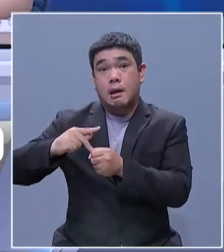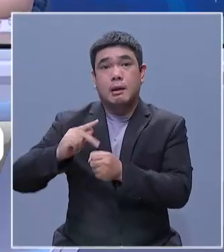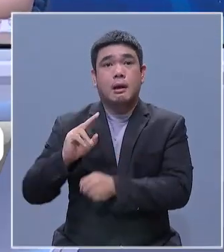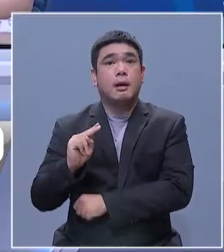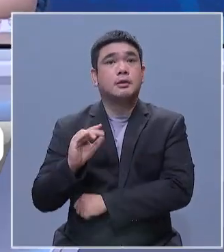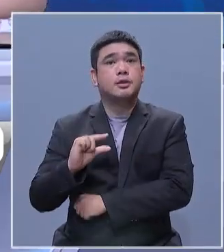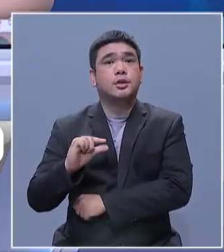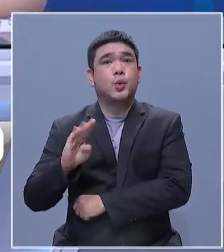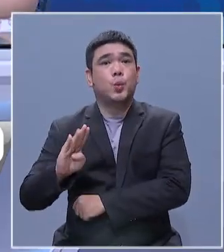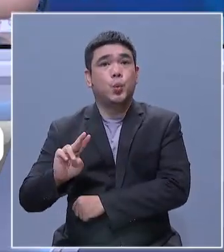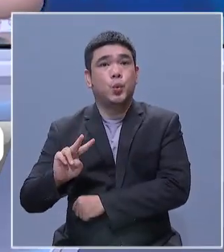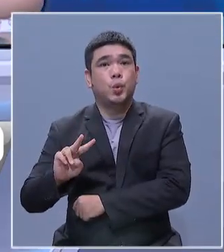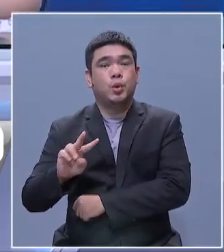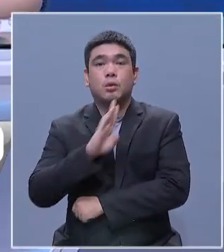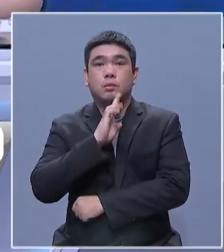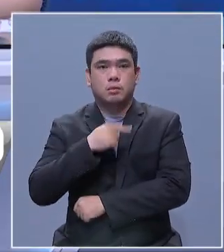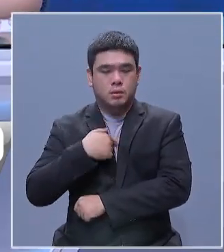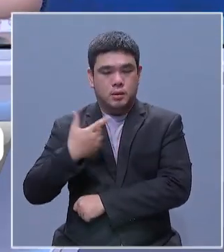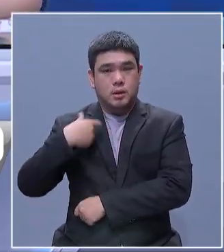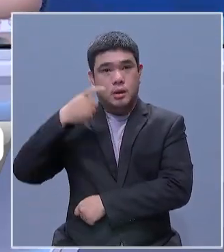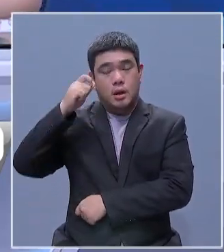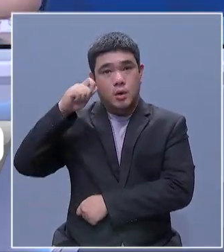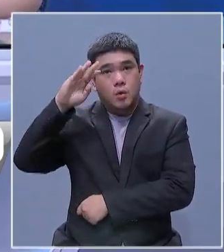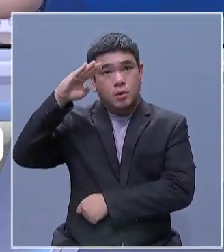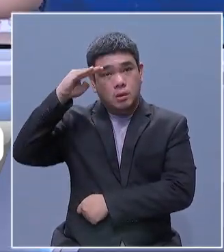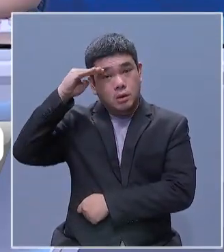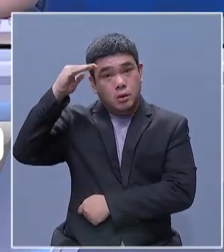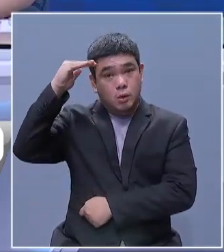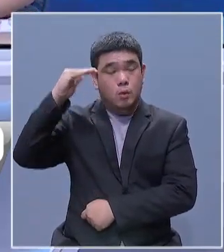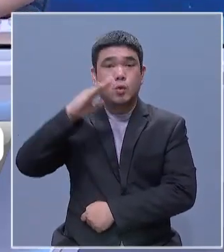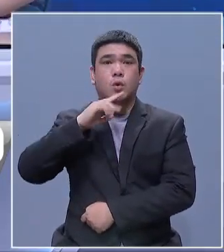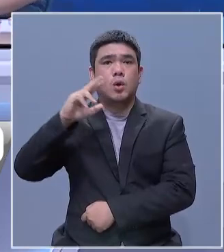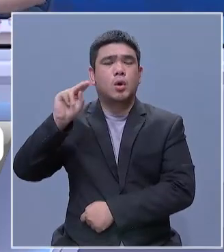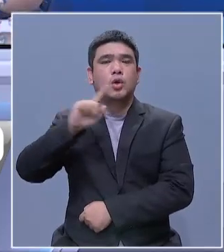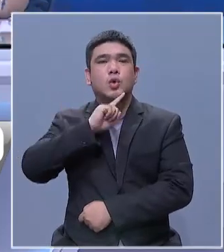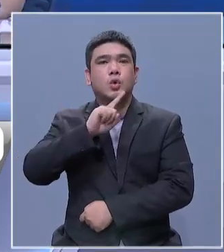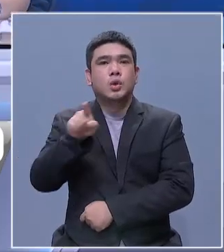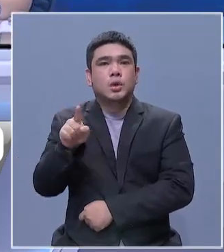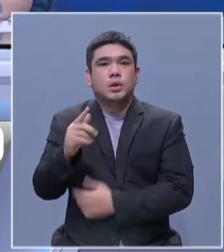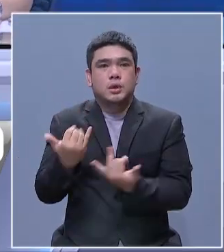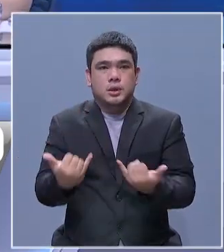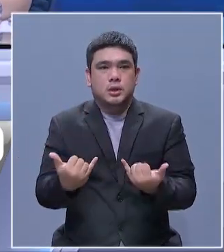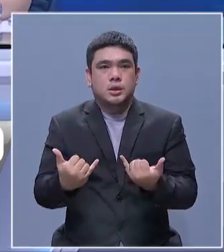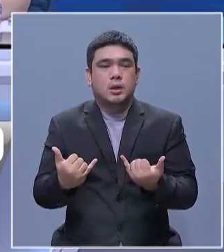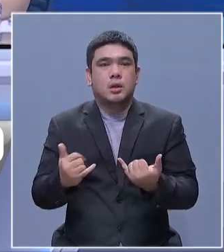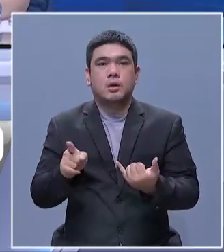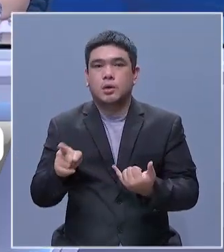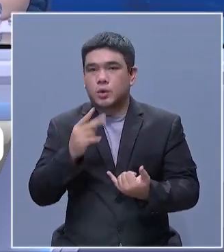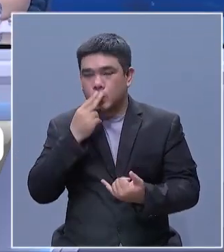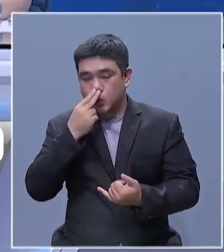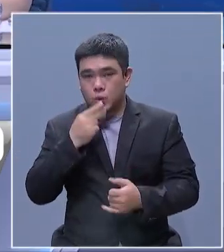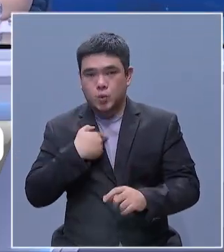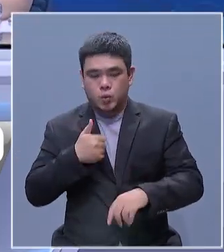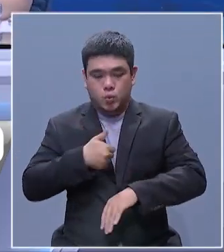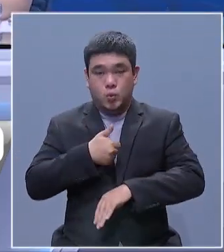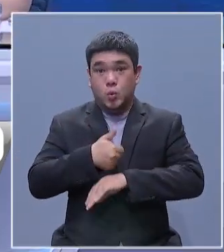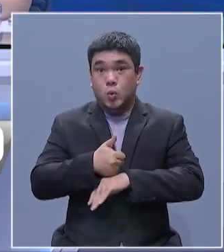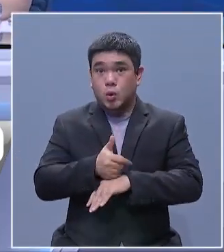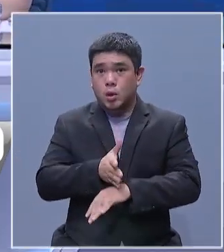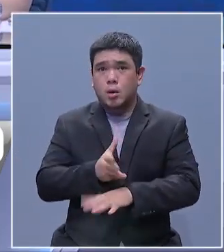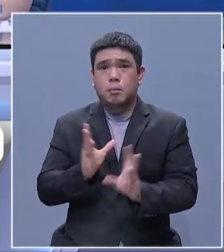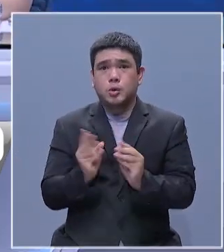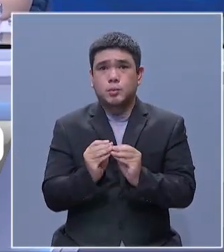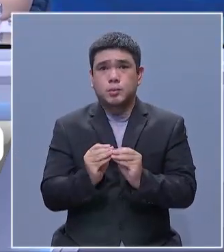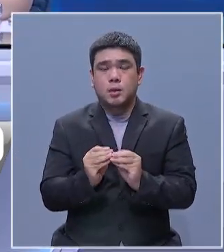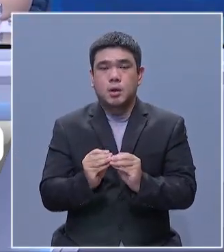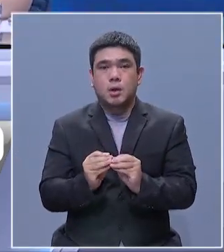ไปดูภารกิจของนายกรัฐมนตรีคุณเศรษฐาทวีสินนะคะวันนี้เข้าทำเนียบแต่เช้าเลยเห็นบอกว่ามีการไปนั่งหัวโต๊ะวันนี้ประชุมสภา